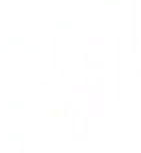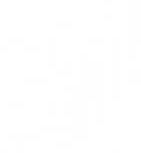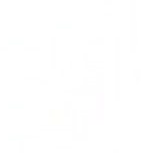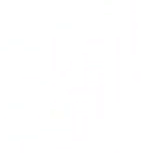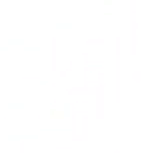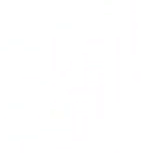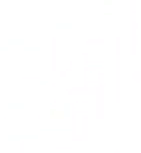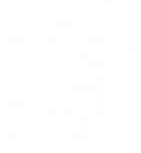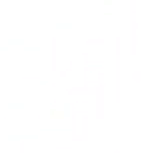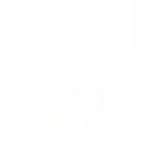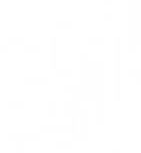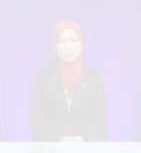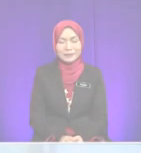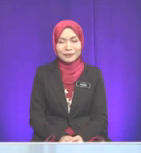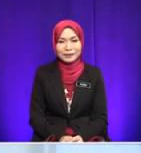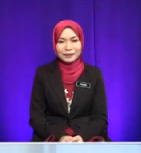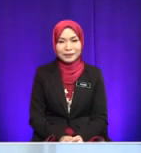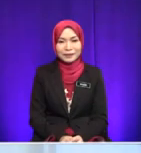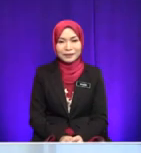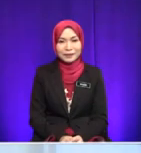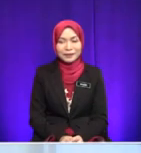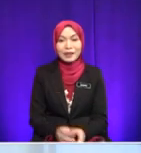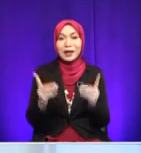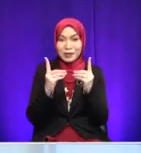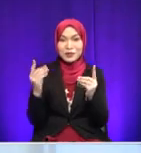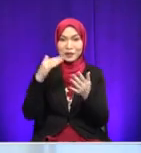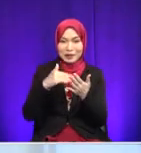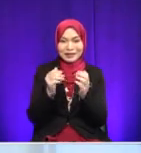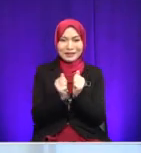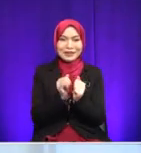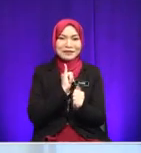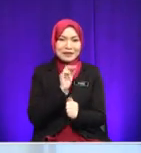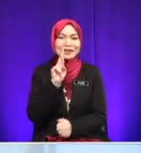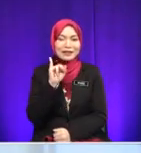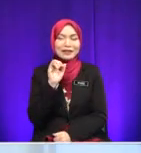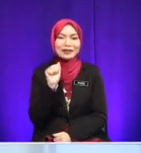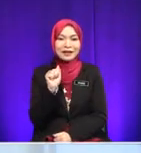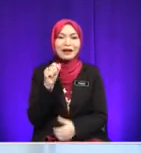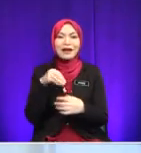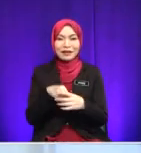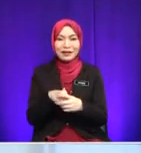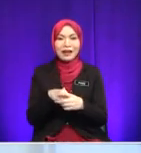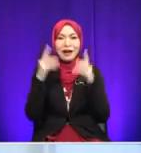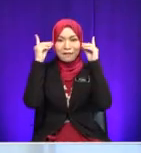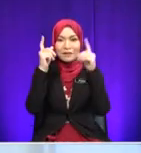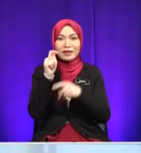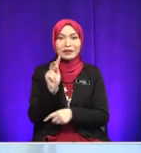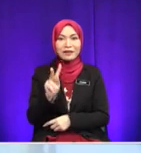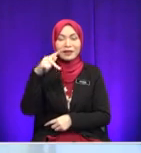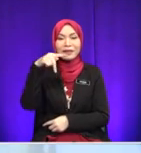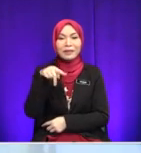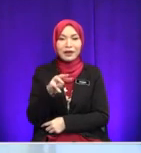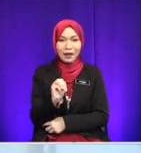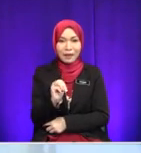TV KPM. Anda kembali bersama Ria dalam Didik TV KPM hari ini bagi slot menengah atas untuk mata pelajaran Bahasa